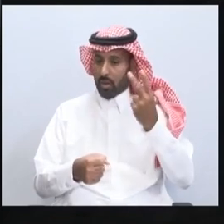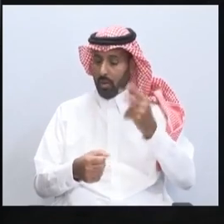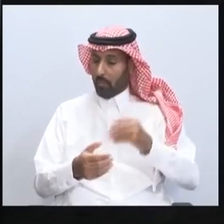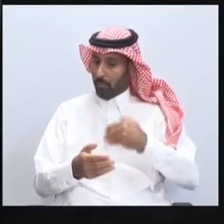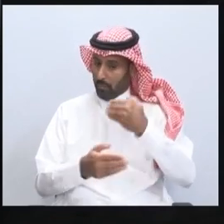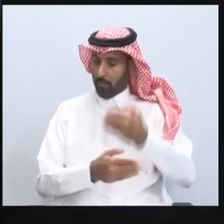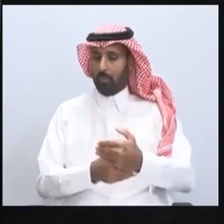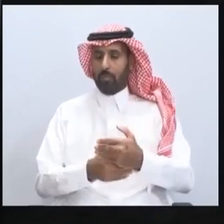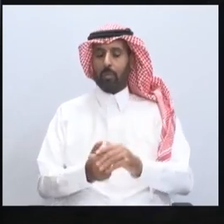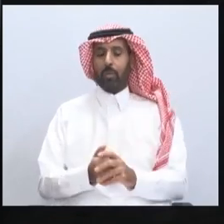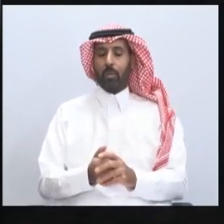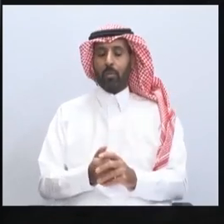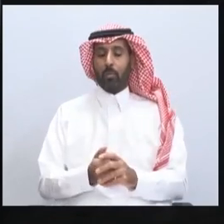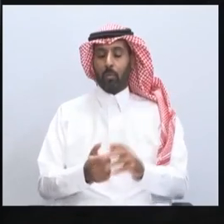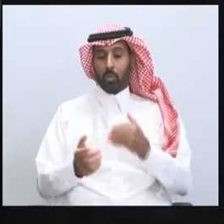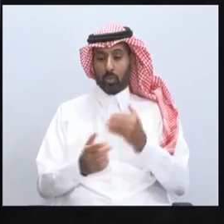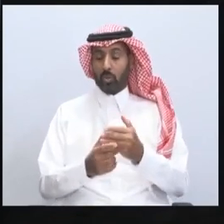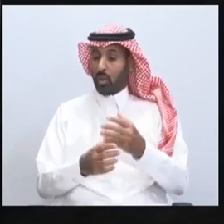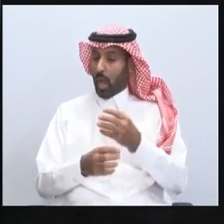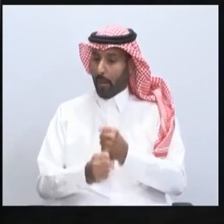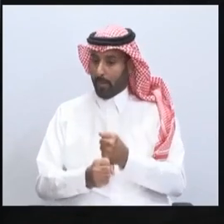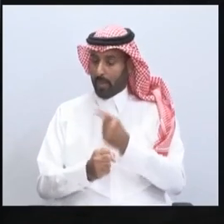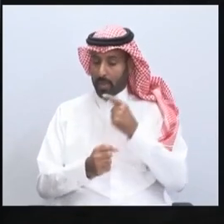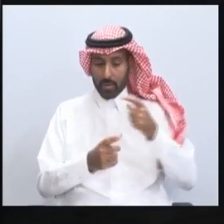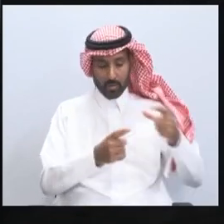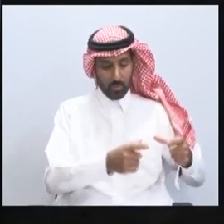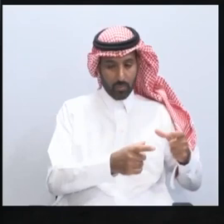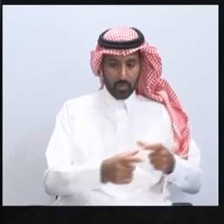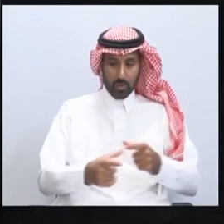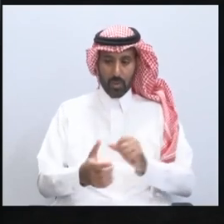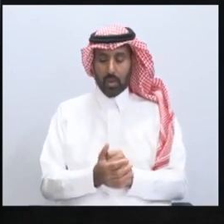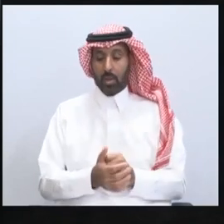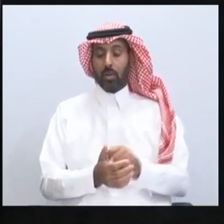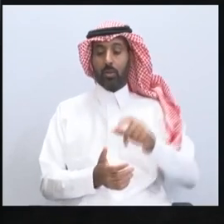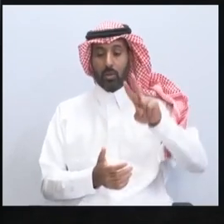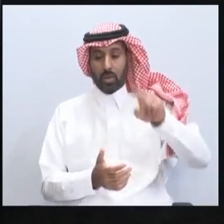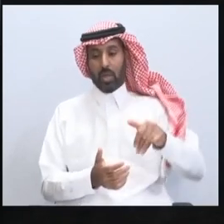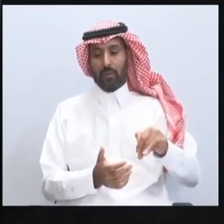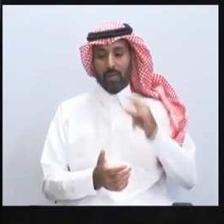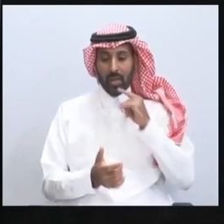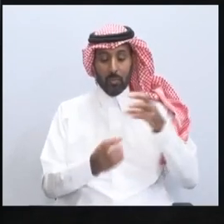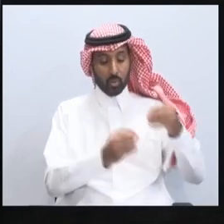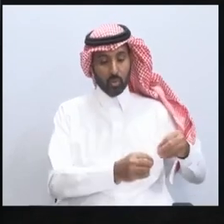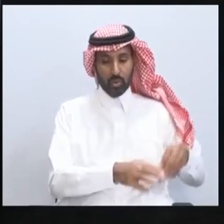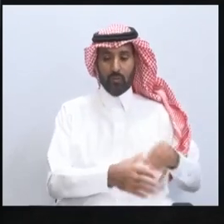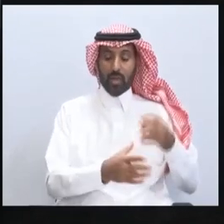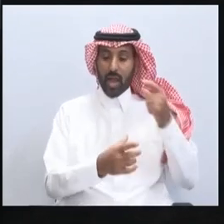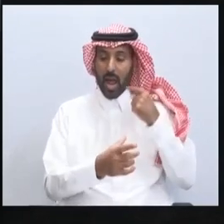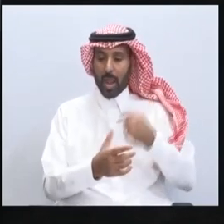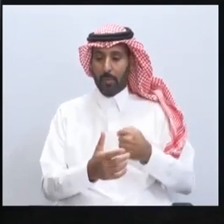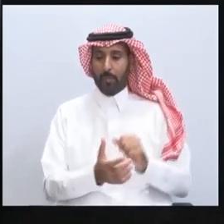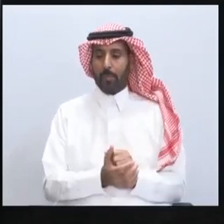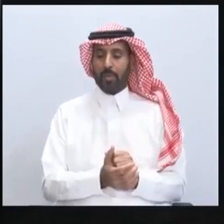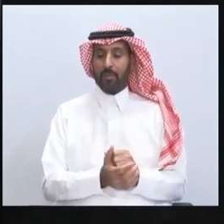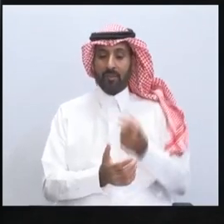مره اخرى وبوجود حاميات تركيه موجوده في الدوله او في قلب الدوله